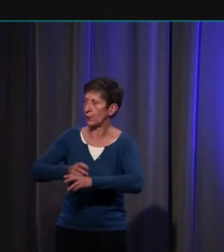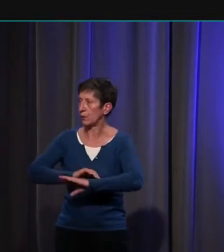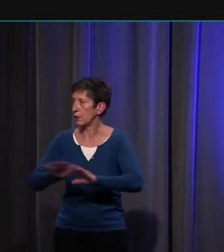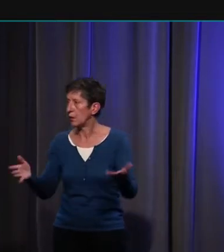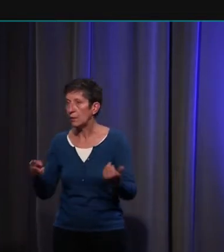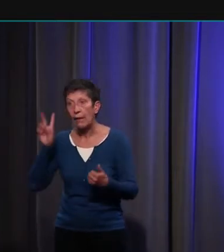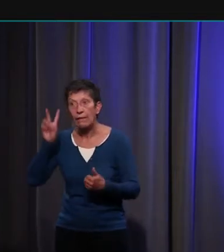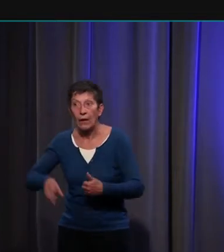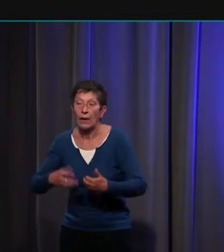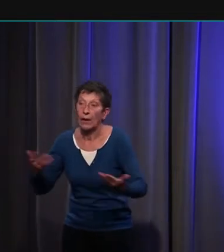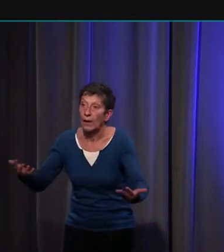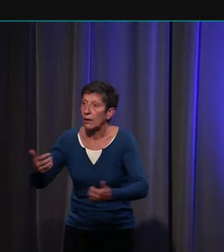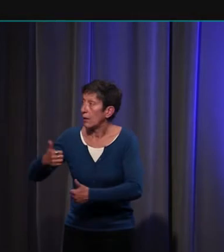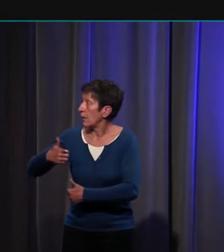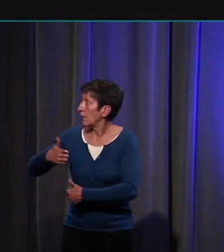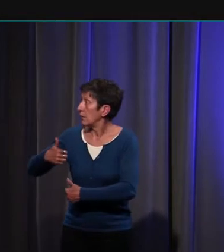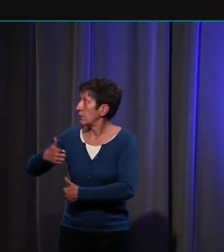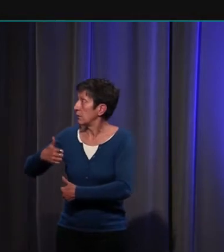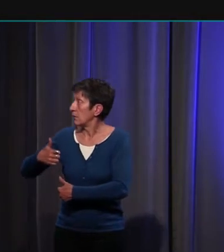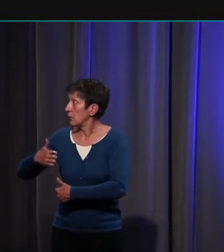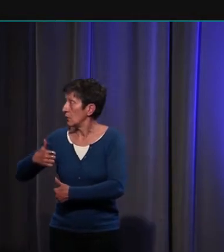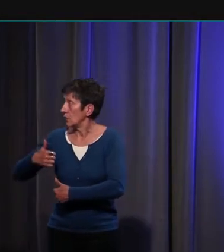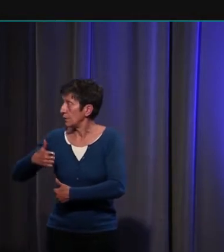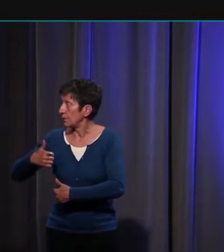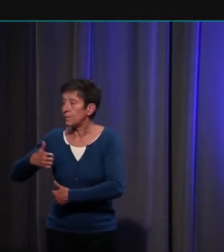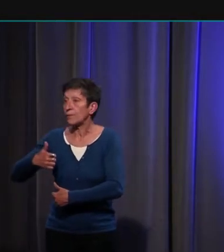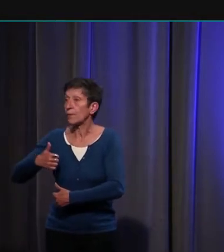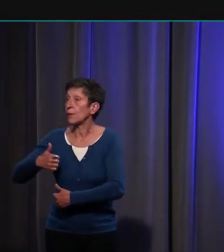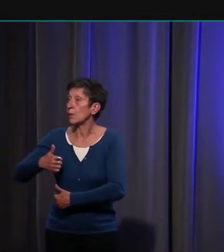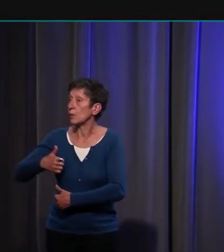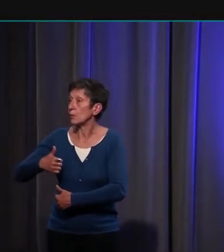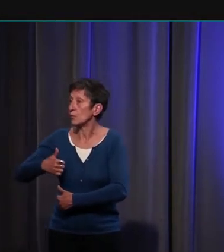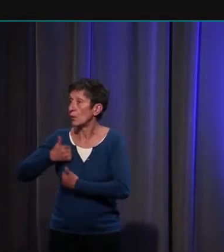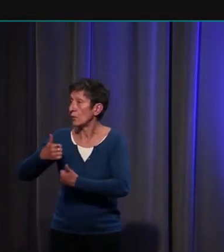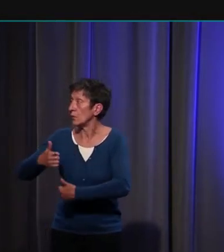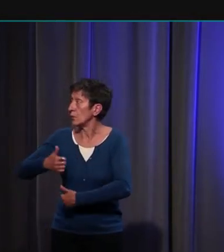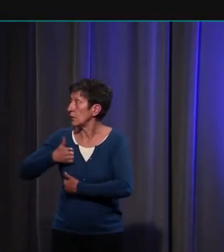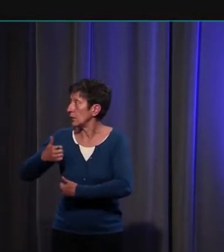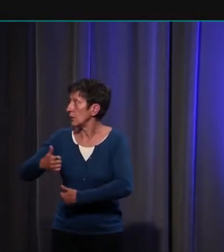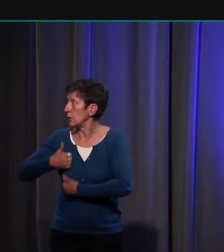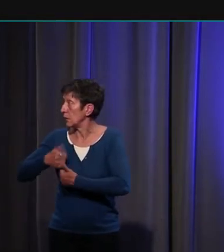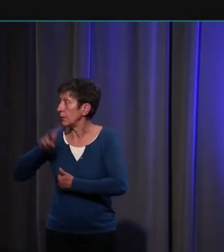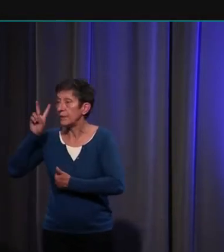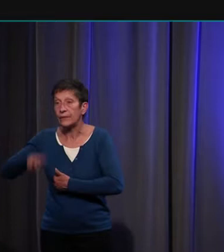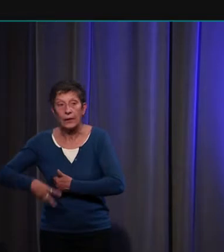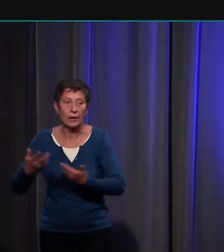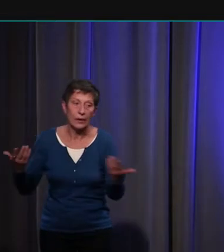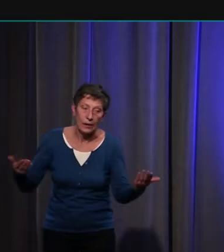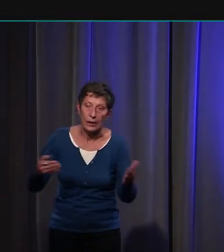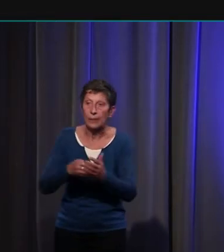avait le sacré coeur qui causaient sur les bannières au point qu'on on a dit arrêtez ça parce que c'était contre les principes de la séparation de 1905